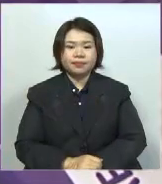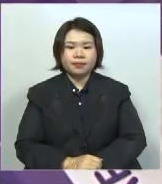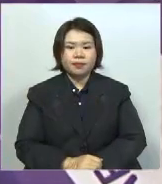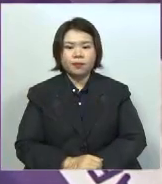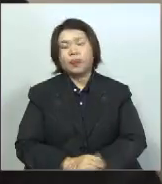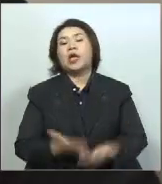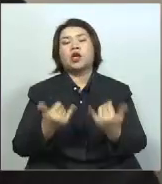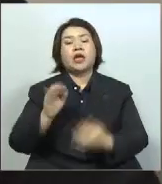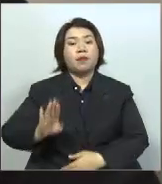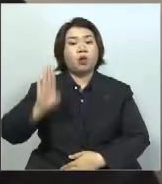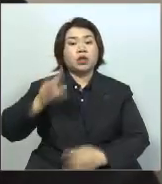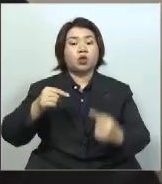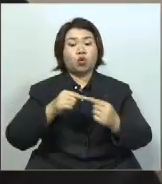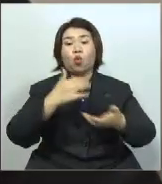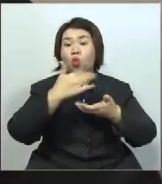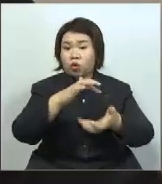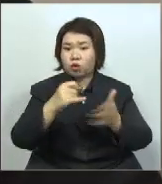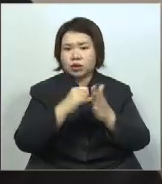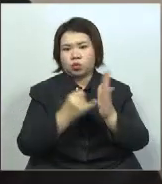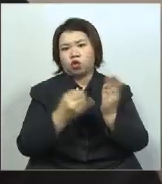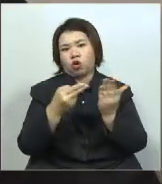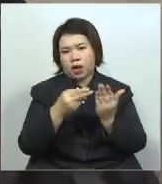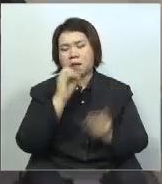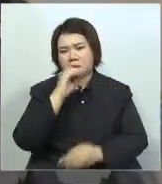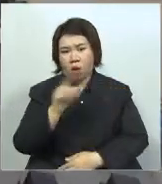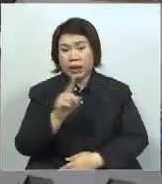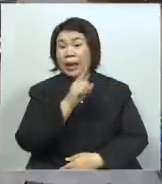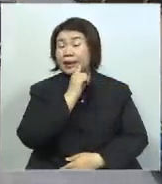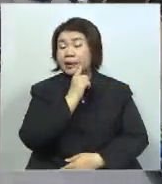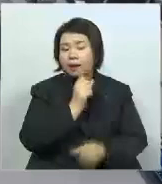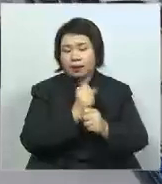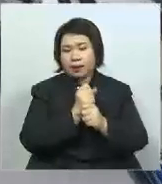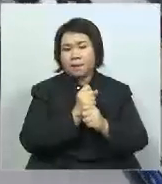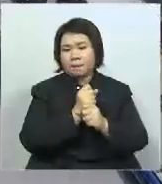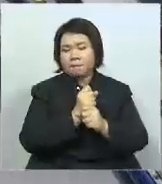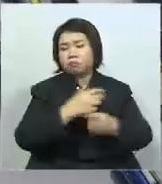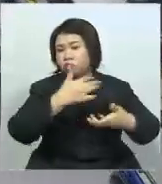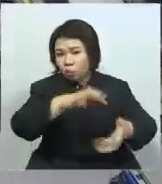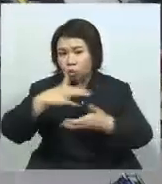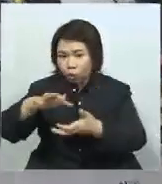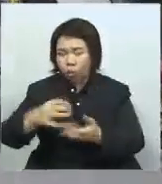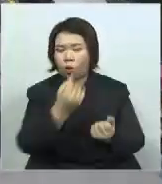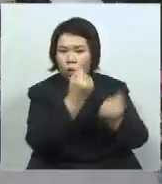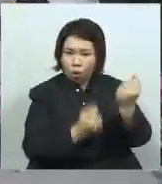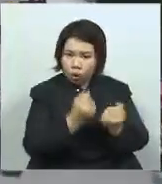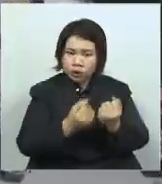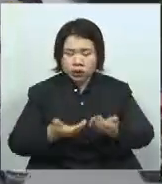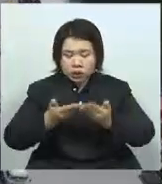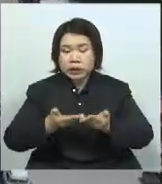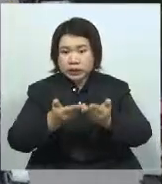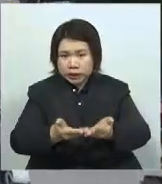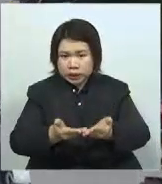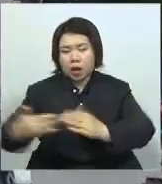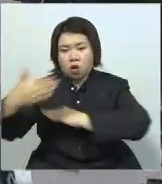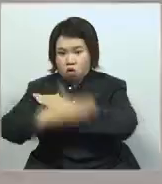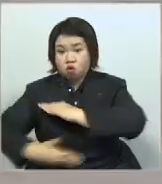ผู้ประกอบการด้านโลจิสติกรายหนึ่งในจังหวัดหนองคายบอกว่าเมื่อมีการพัฒนาระบบโลจิสติกทั้งทางรถทางเรือและท